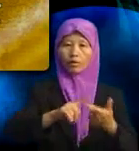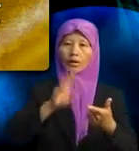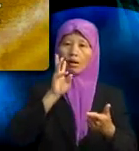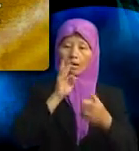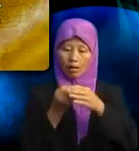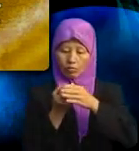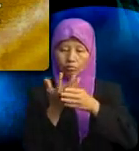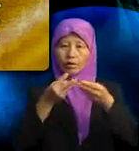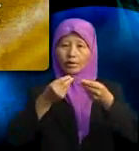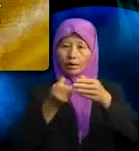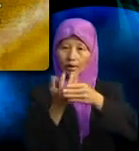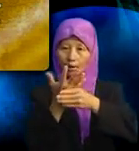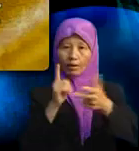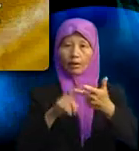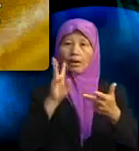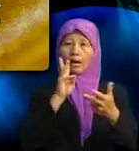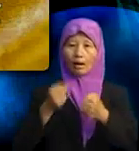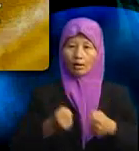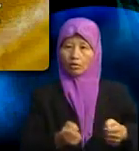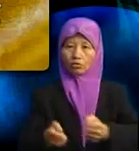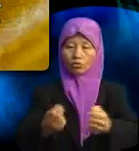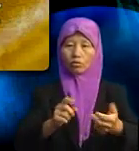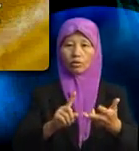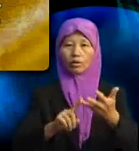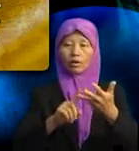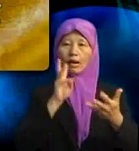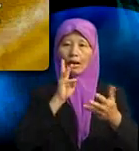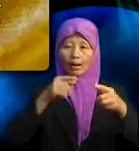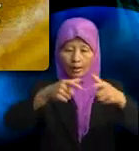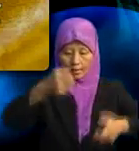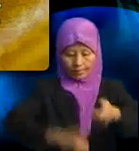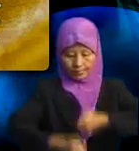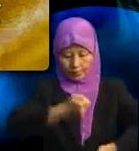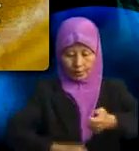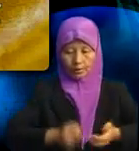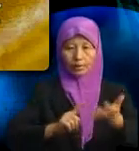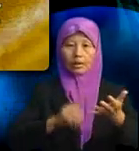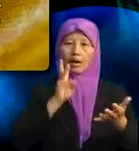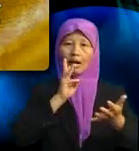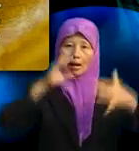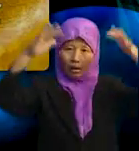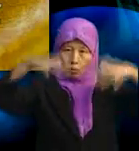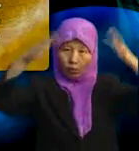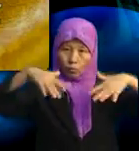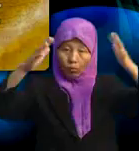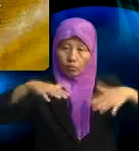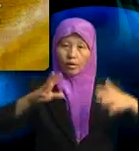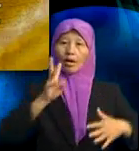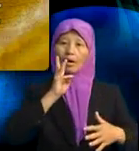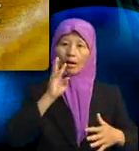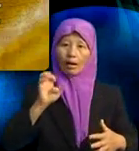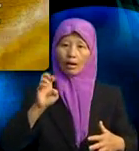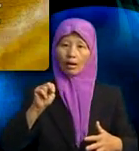laut, air mata air, air sungai, air perigi, air